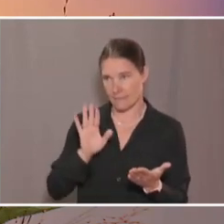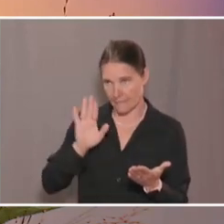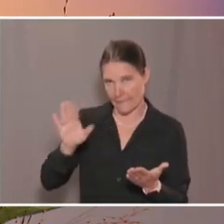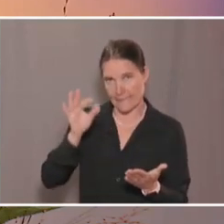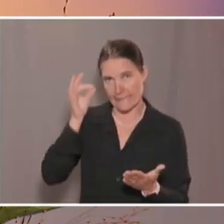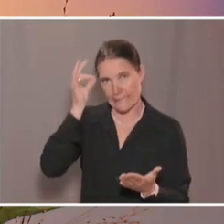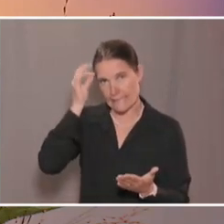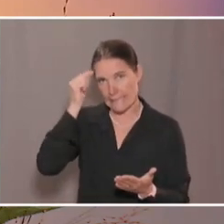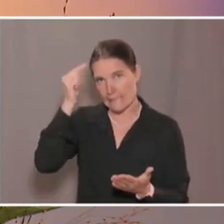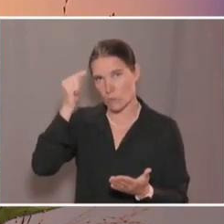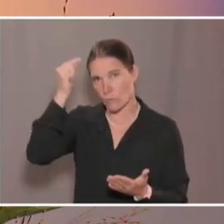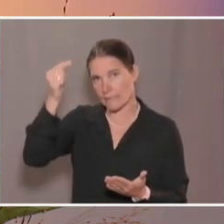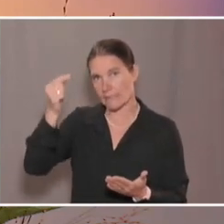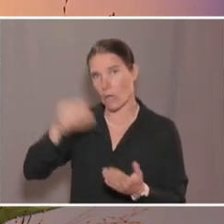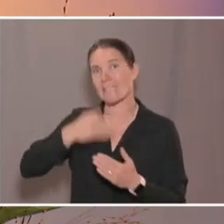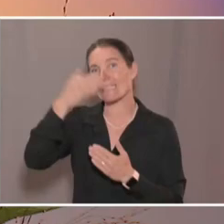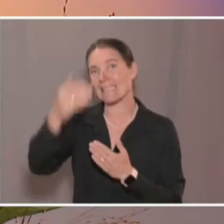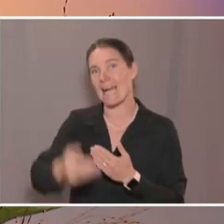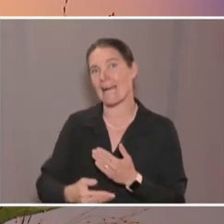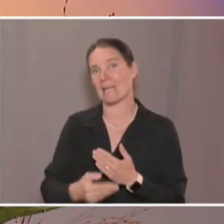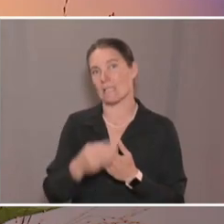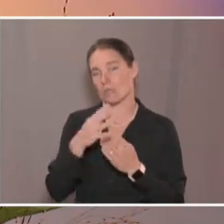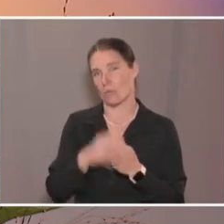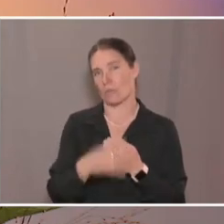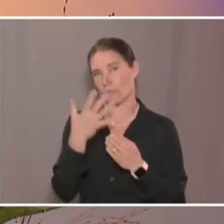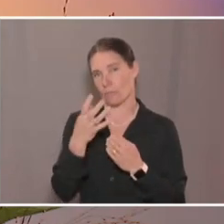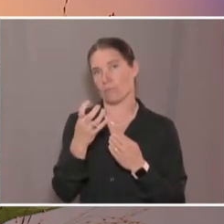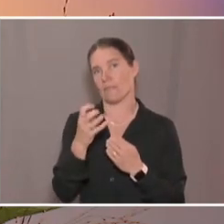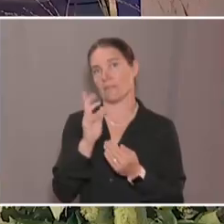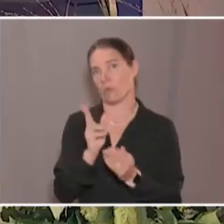Ideologie auch nach 1945 zu wahren wusste.